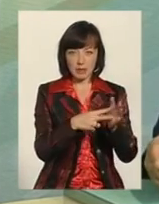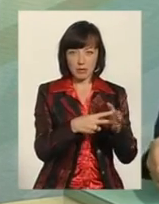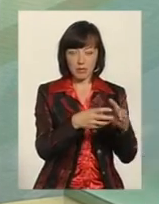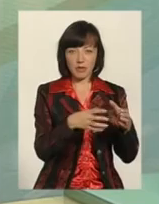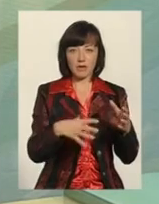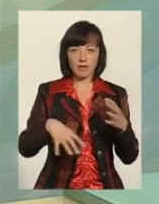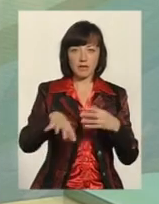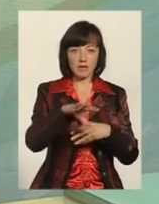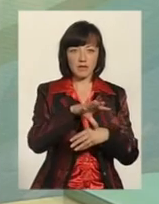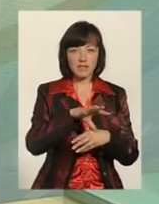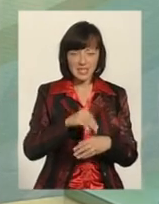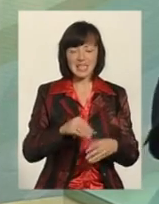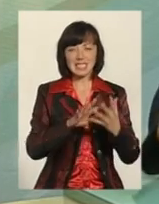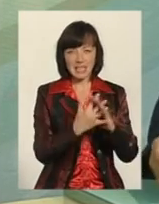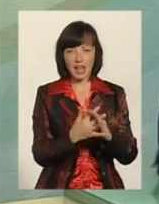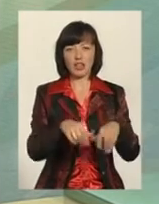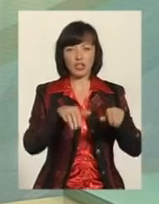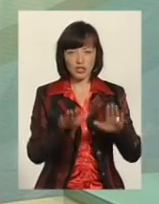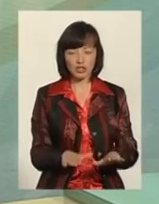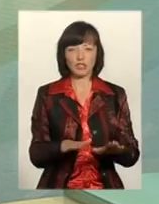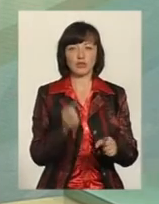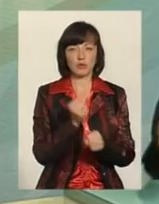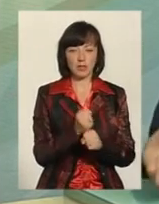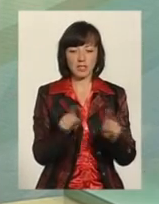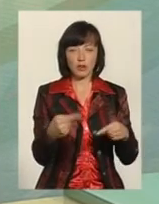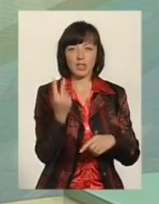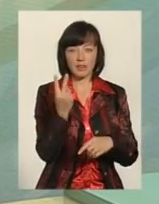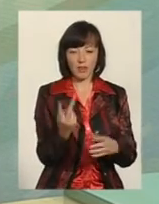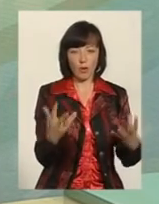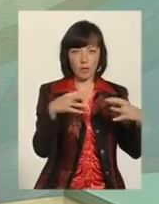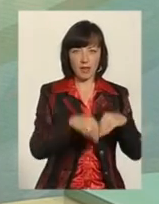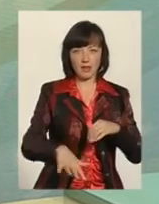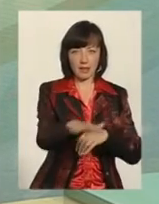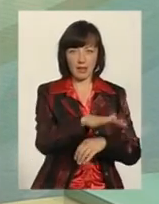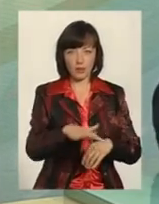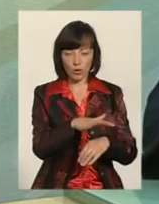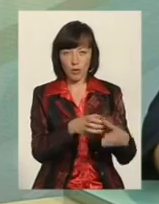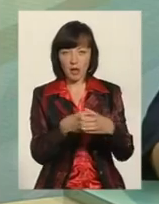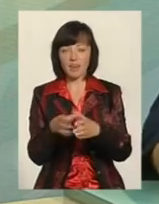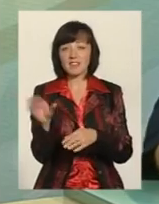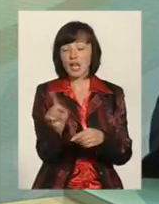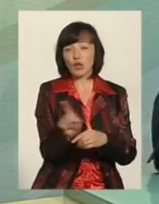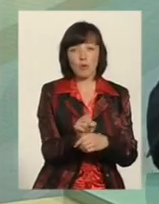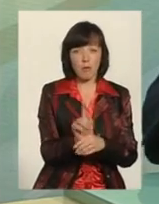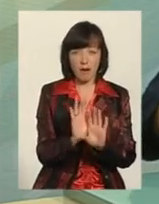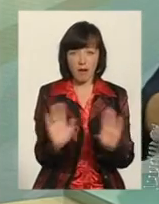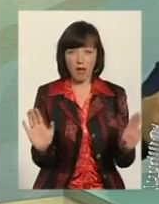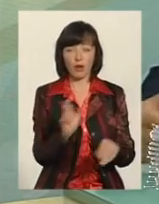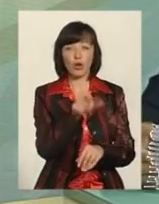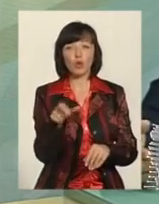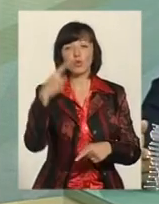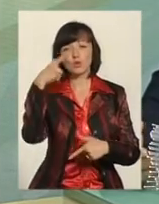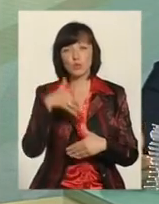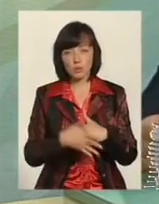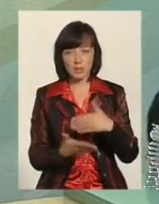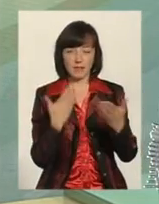громади прийняли рішення, всі сільські ради, створили дві об'єднаних територіальних громади в районі. Все нормально, люди з